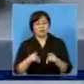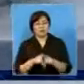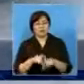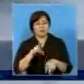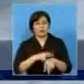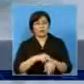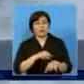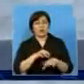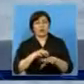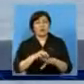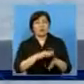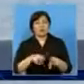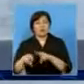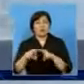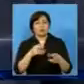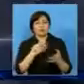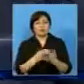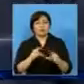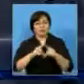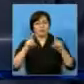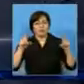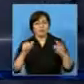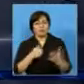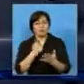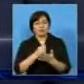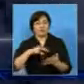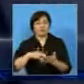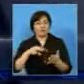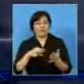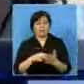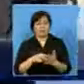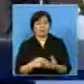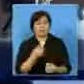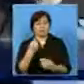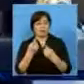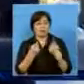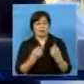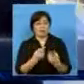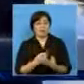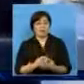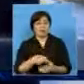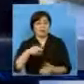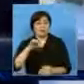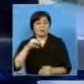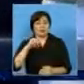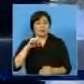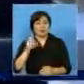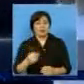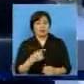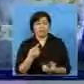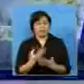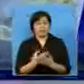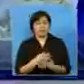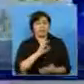полицейскими проводят рейды на крупных торговых точках. Основная задача – выявление несертифицированных фейерверков и петард, использование которых может